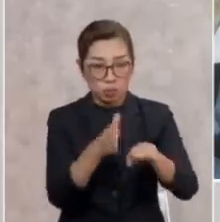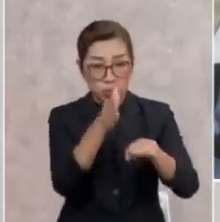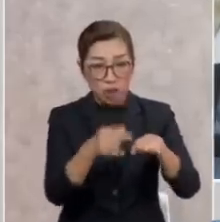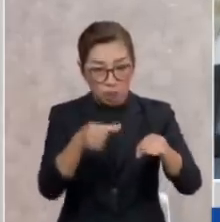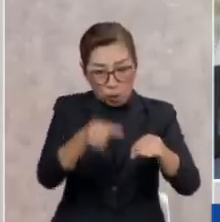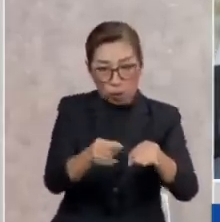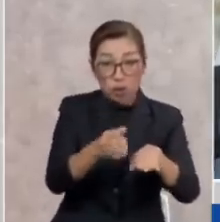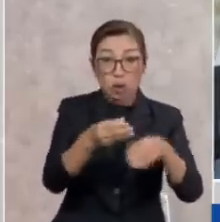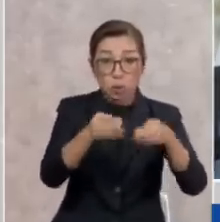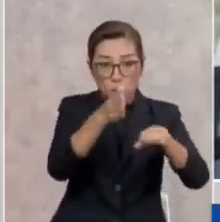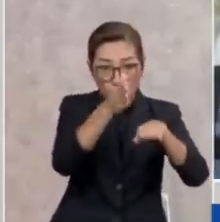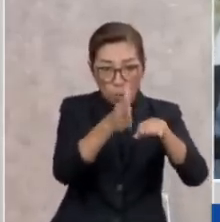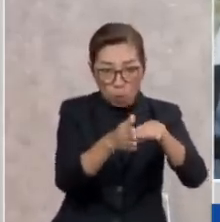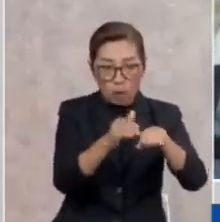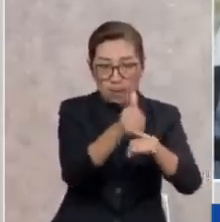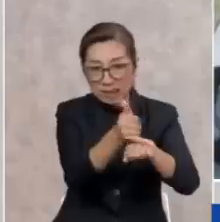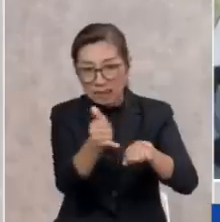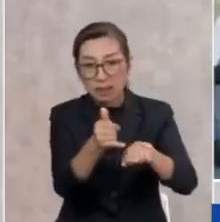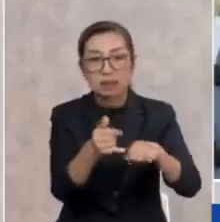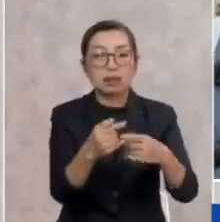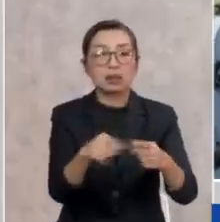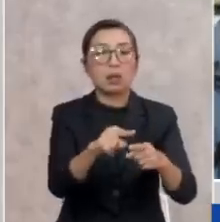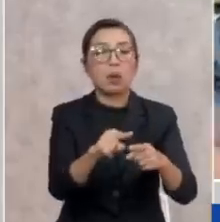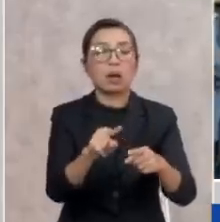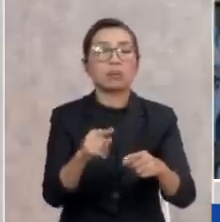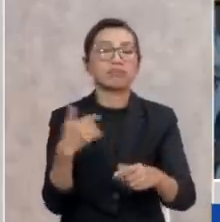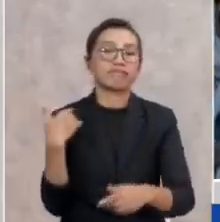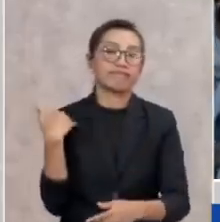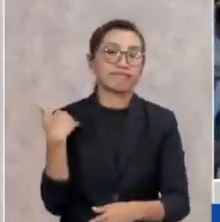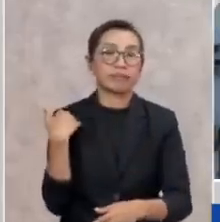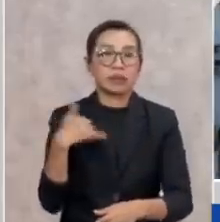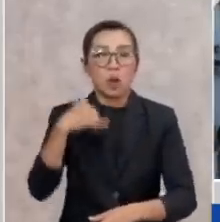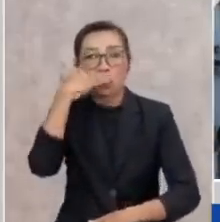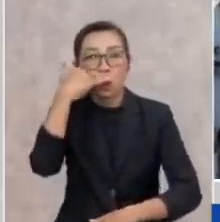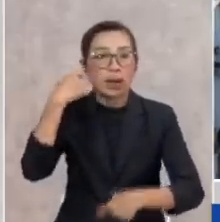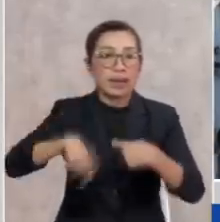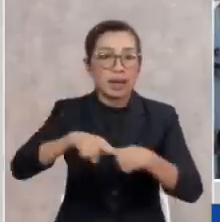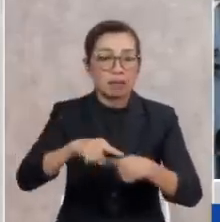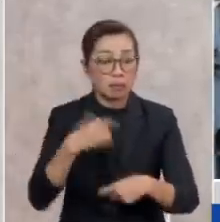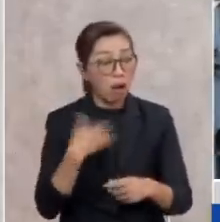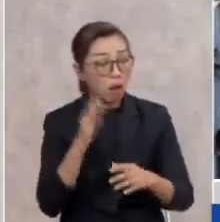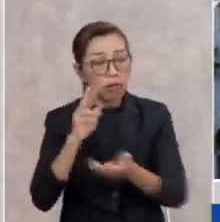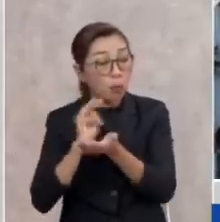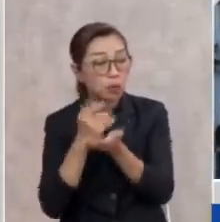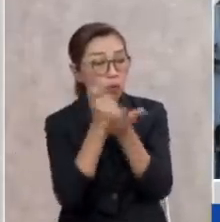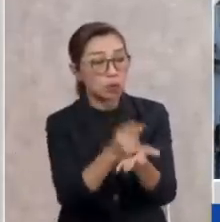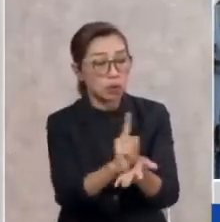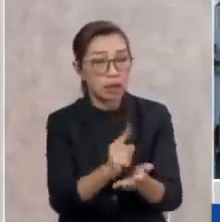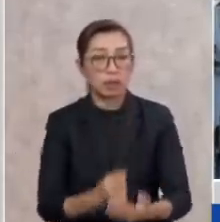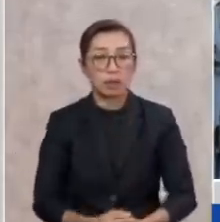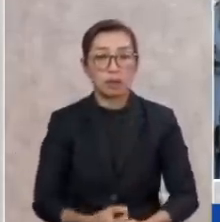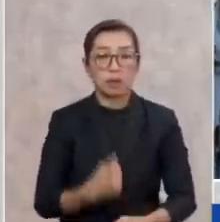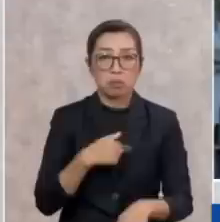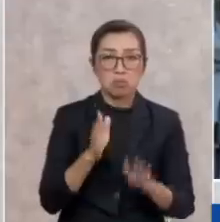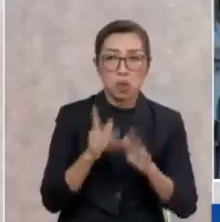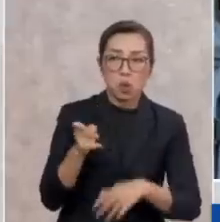รไป16669ก็ติดเลยครับแต่ว่า191ติดต่อไม่ได้ เขาช่วยเหลือกันยังไงบ้างพี ่ก็